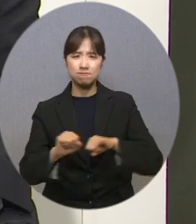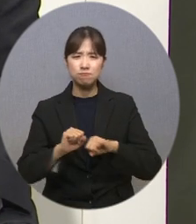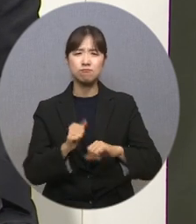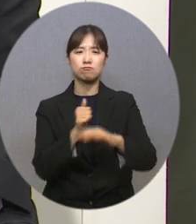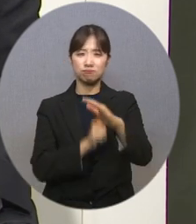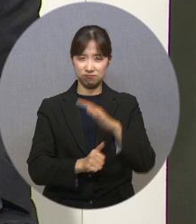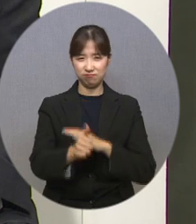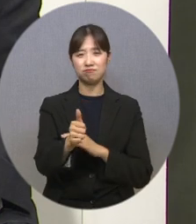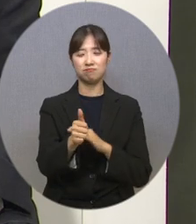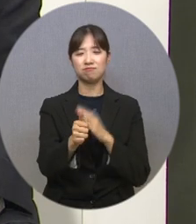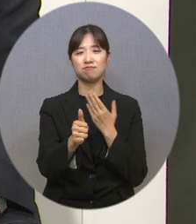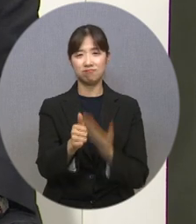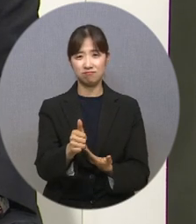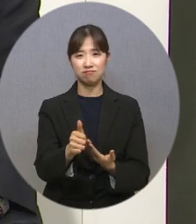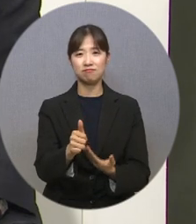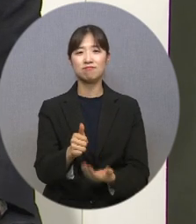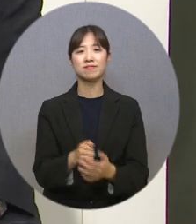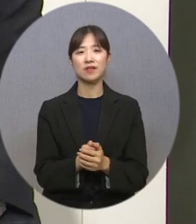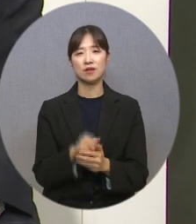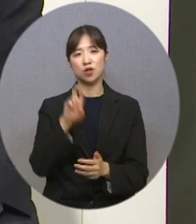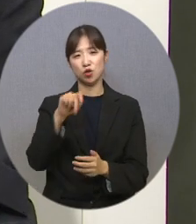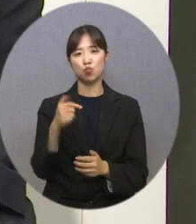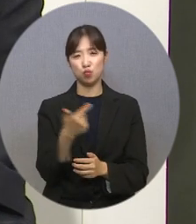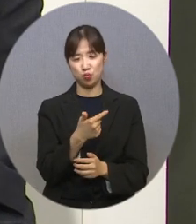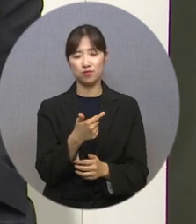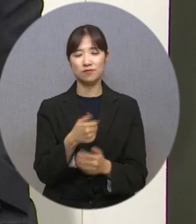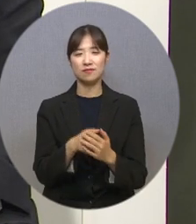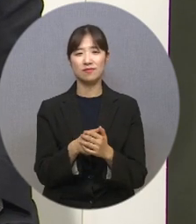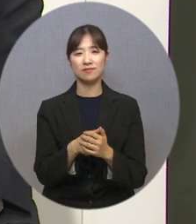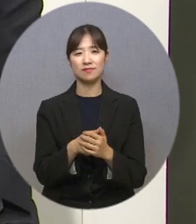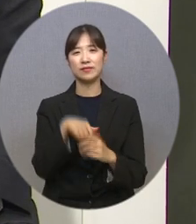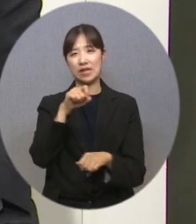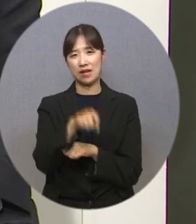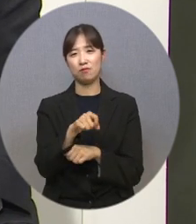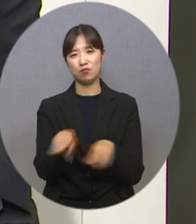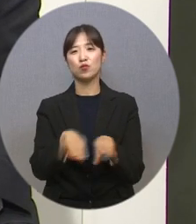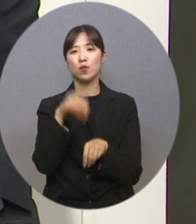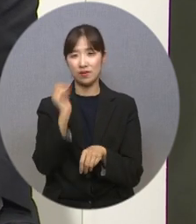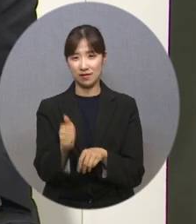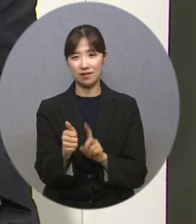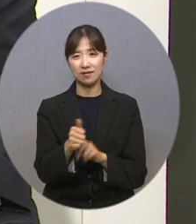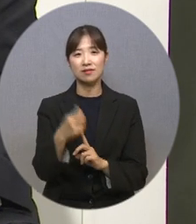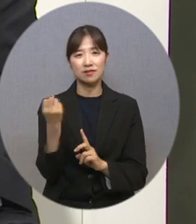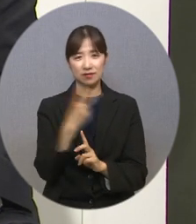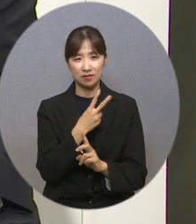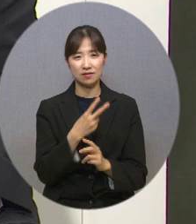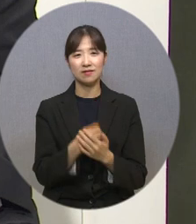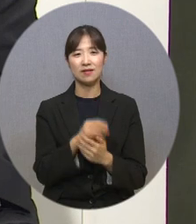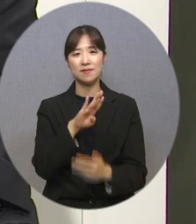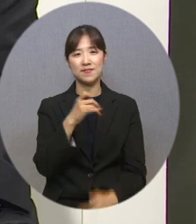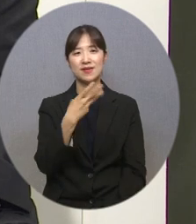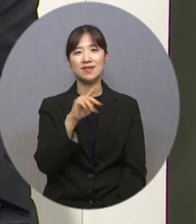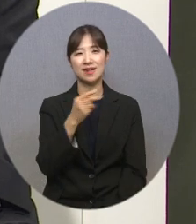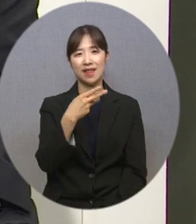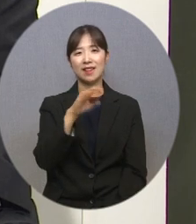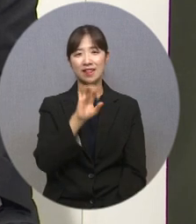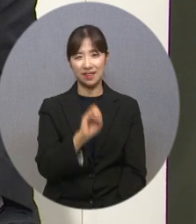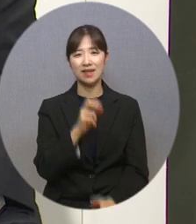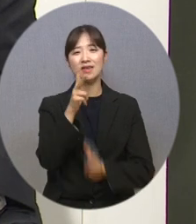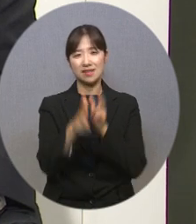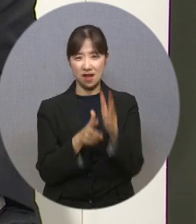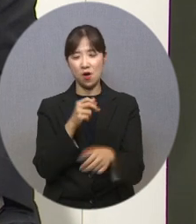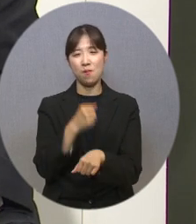정신운동에도 앞장서고 있는 우리 문무일 사무총장, 그리고 브랜딩 사업을